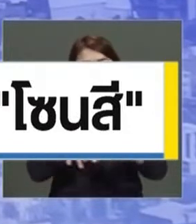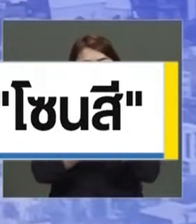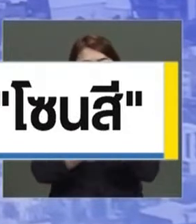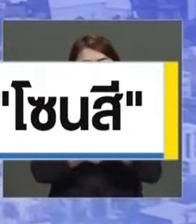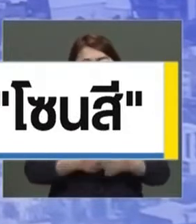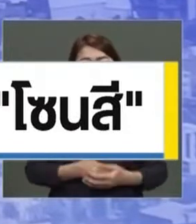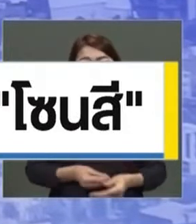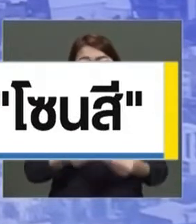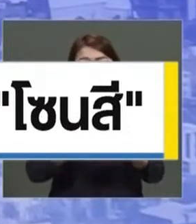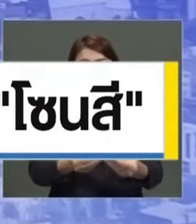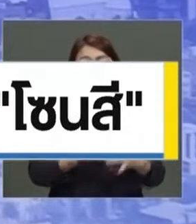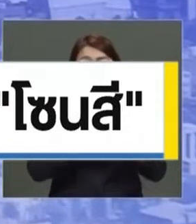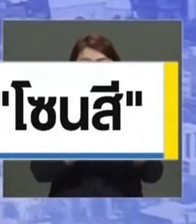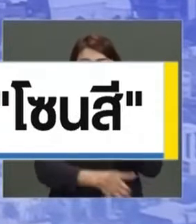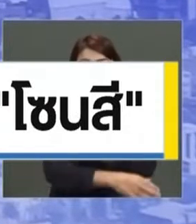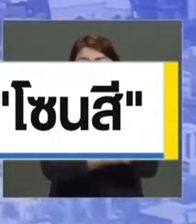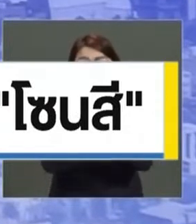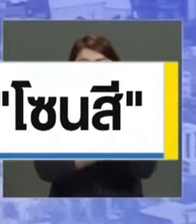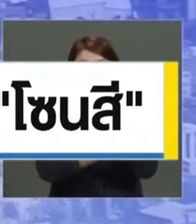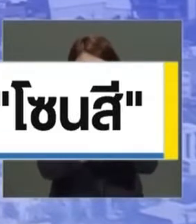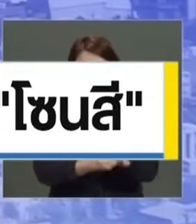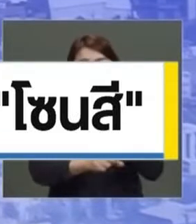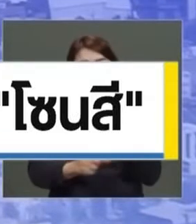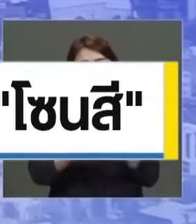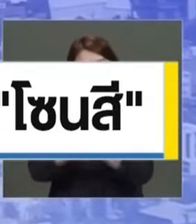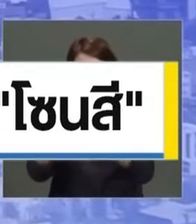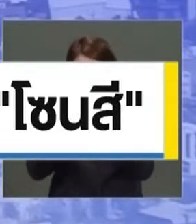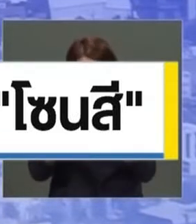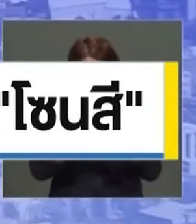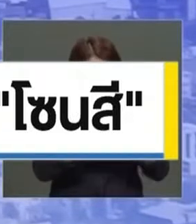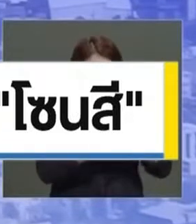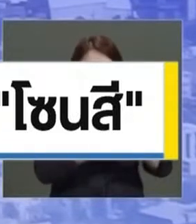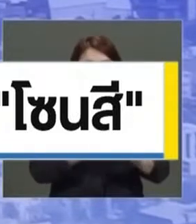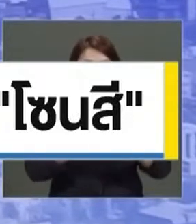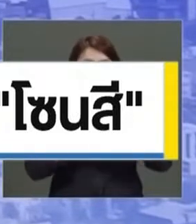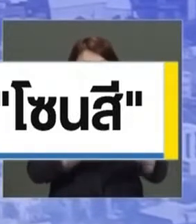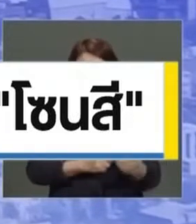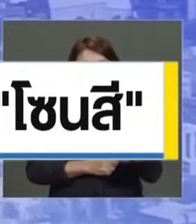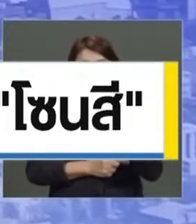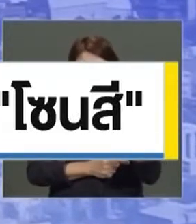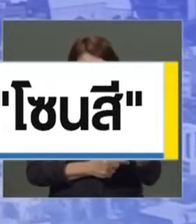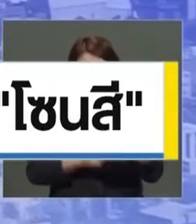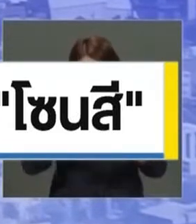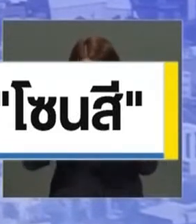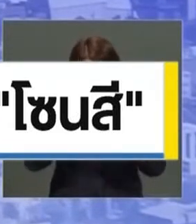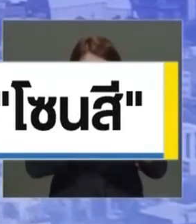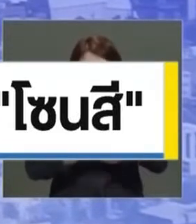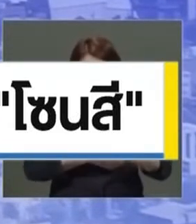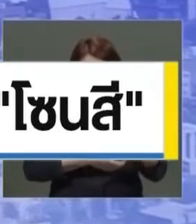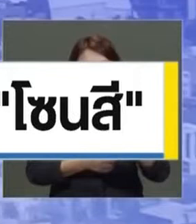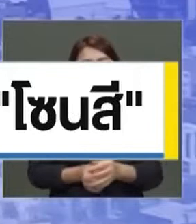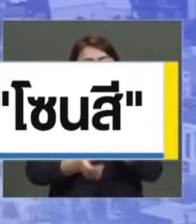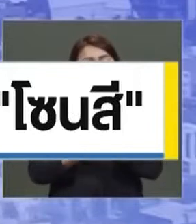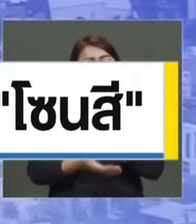เขียวนะการผ่อนปรนมาตรการต่างๆเนี่ยก็จะไม่เหมือนกันมาดูรายละเอียดกันหน่อยนะครับอย่างพื้นที่ควบคุม